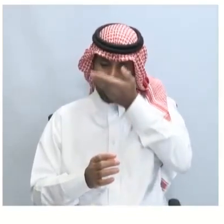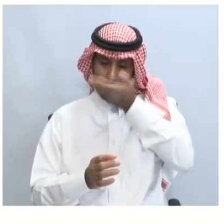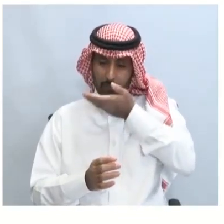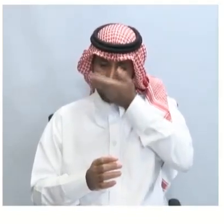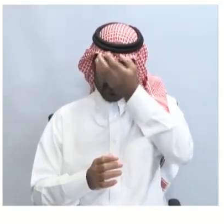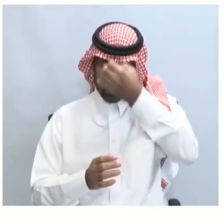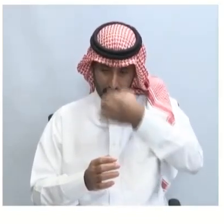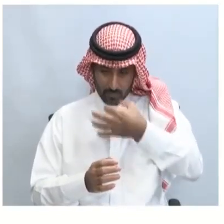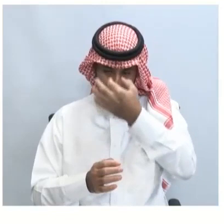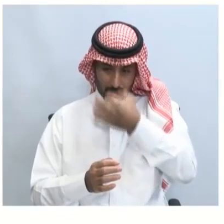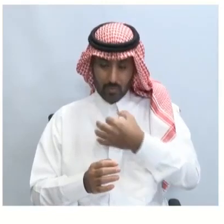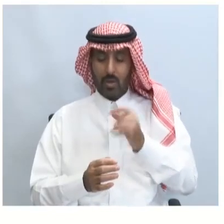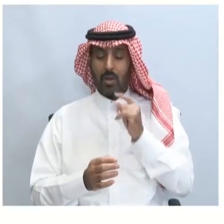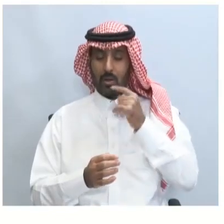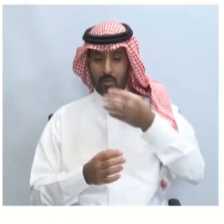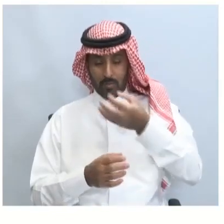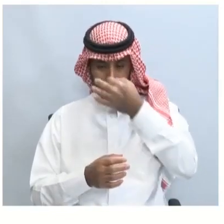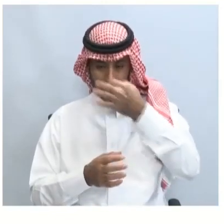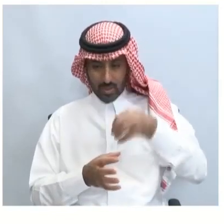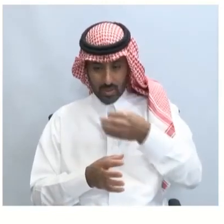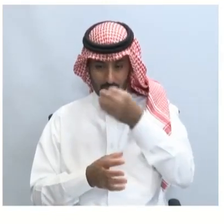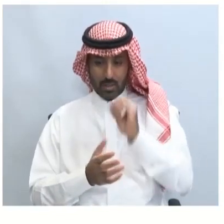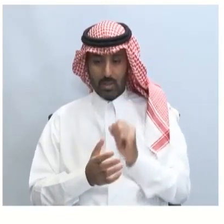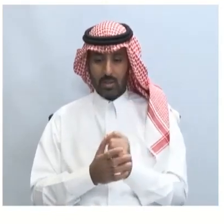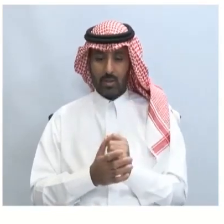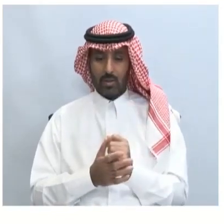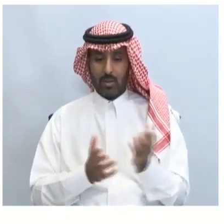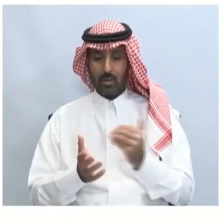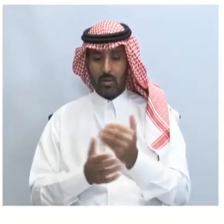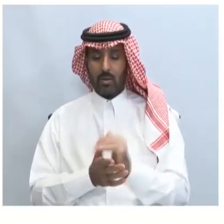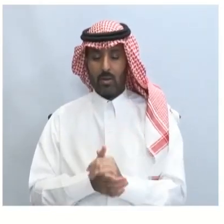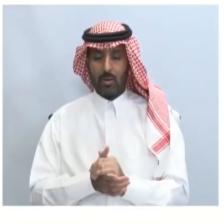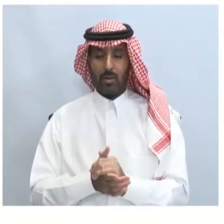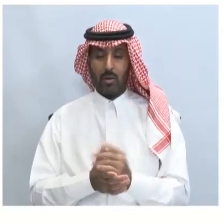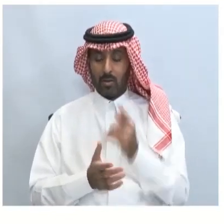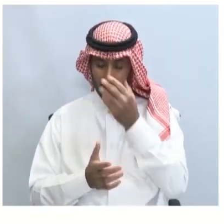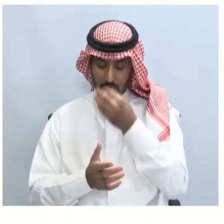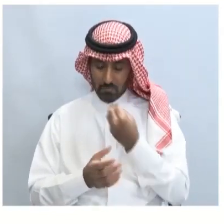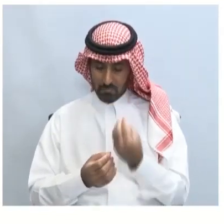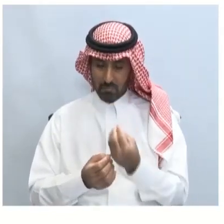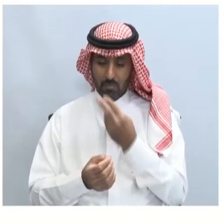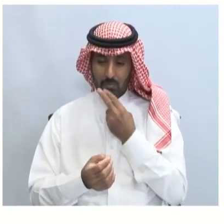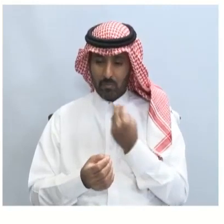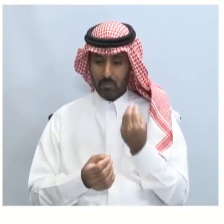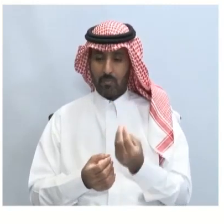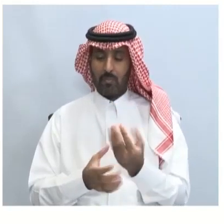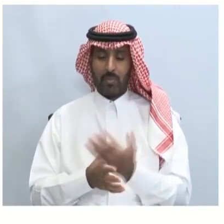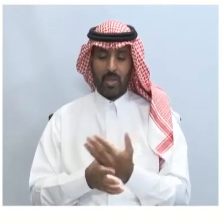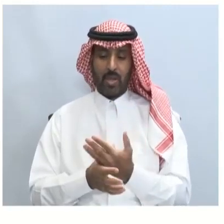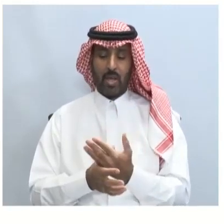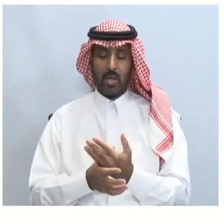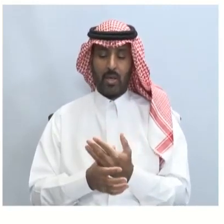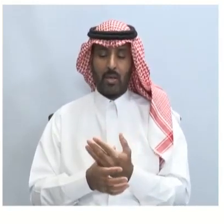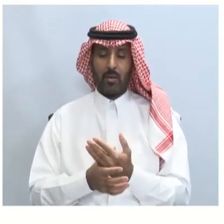انفي بالماء والمنديل حتى يبقى دائما نظيفا لانه